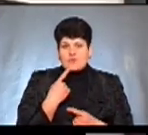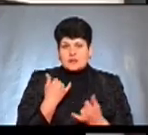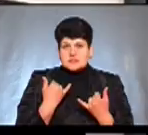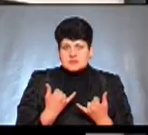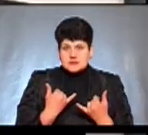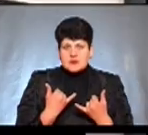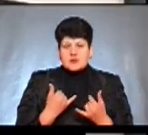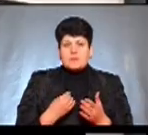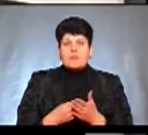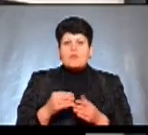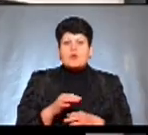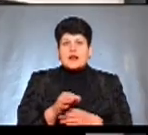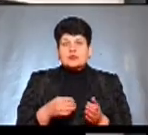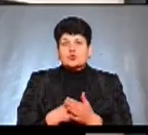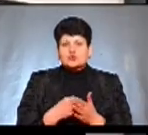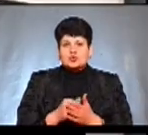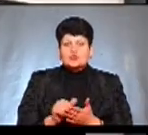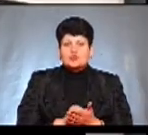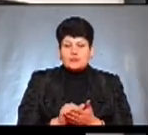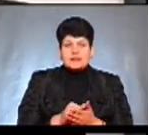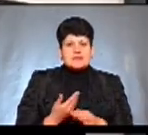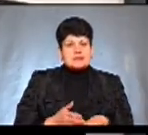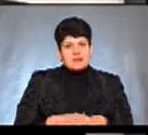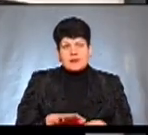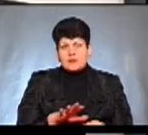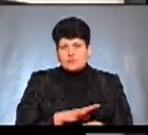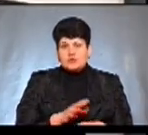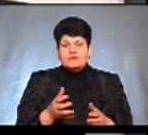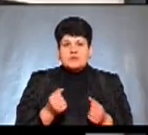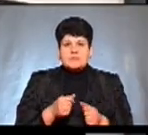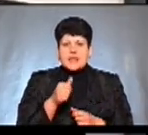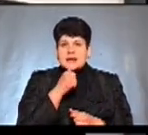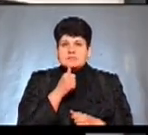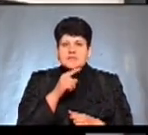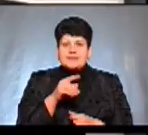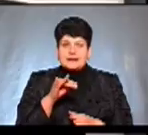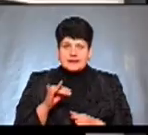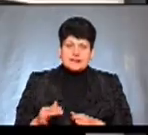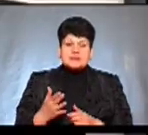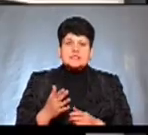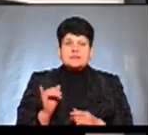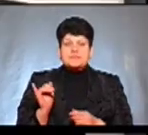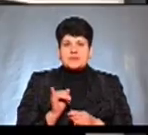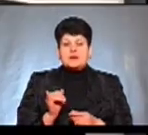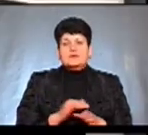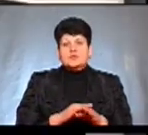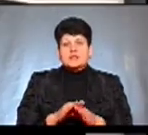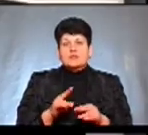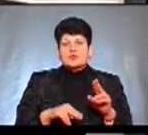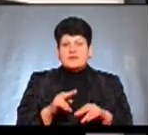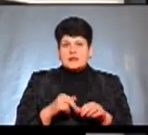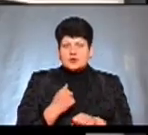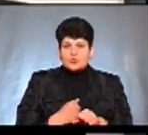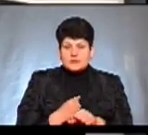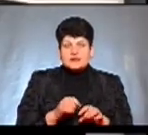і проєктно-кошторисна документація, яка надзвичайно складна була, і отримання експертизи позитивної, і дозволено початок виконання будівельних робіт, і рішення комісії